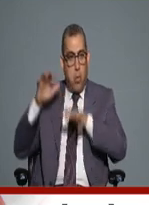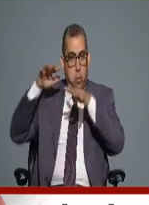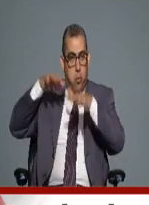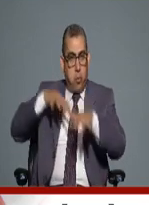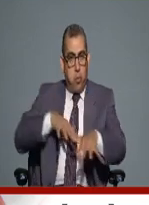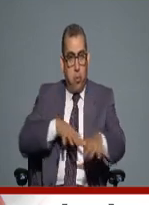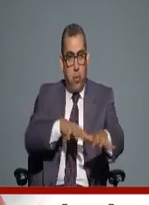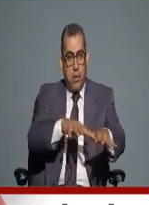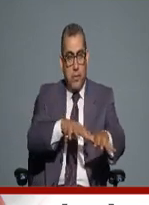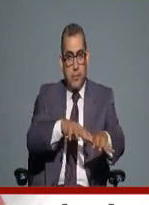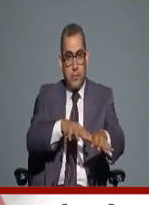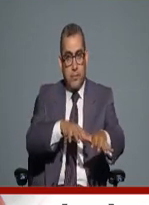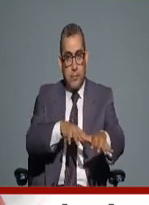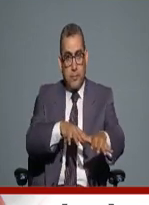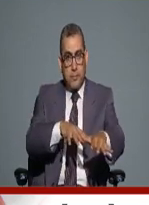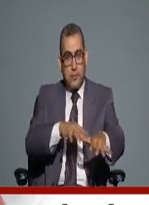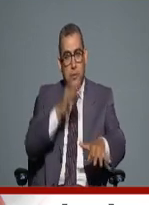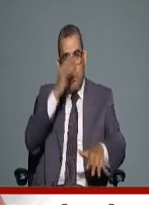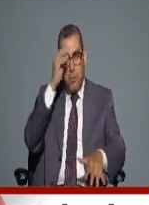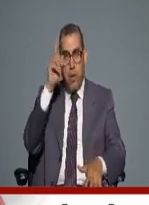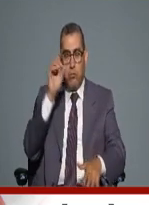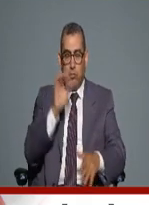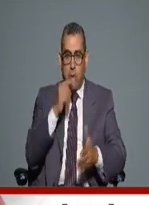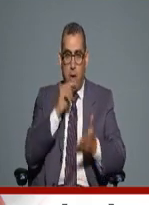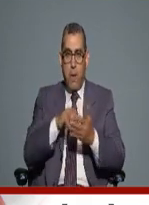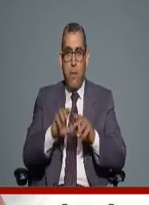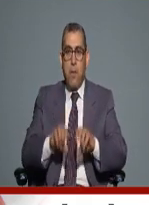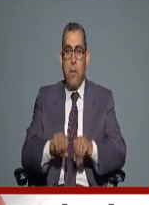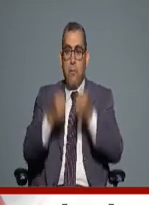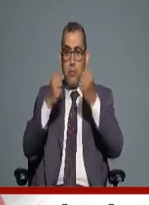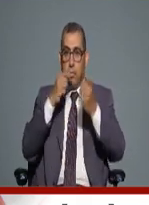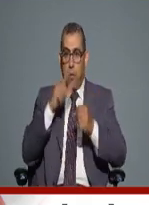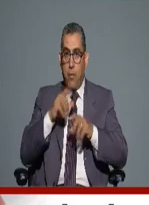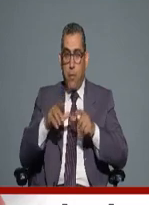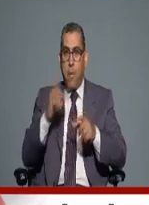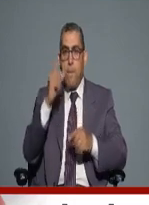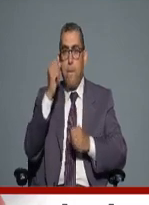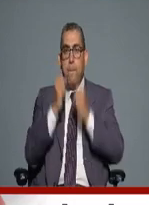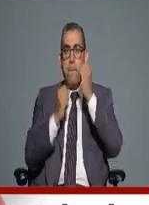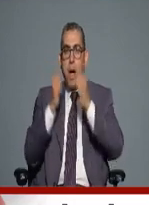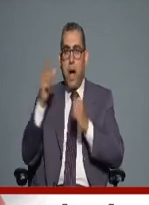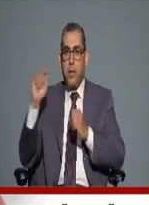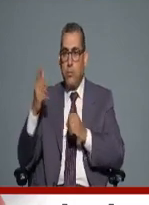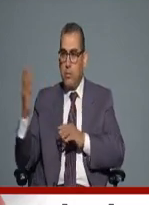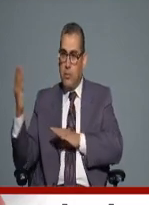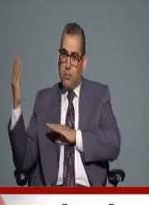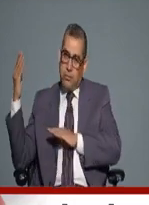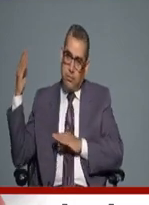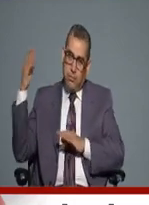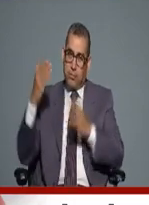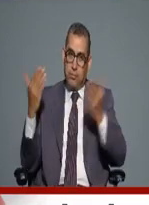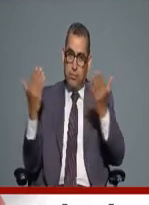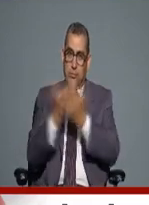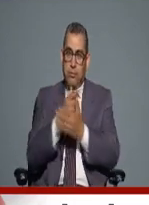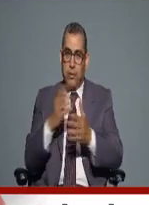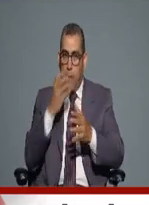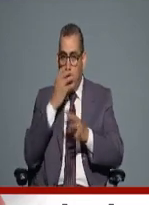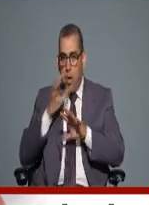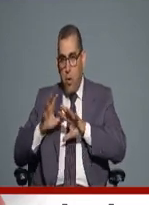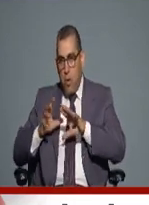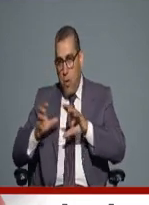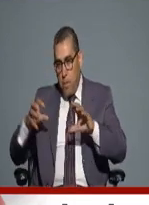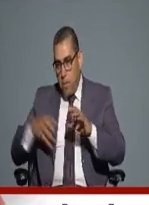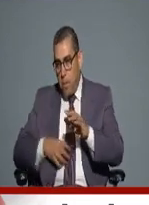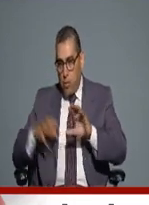أو لا قدر الله كسر في الجسر لازم يبقى عندي محطات متحركة أنقلها لتعمل ضخ للمي. فلازم